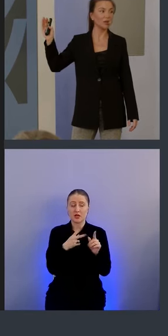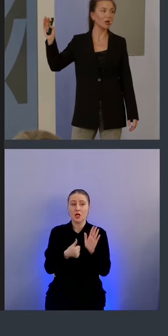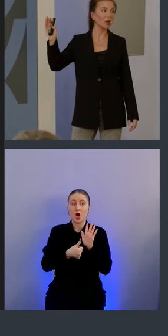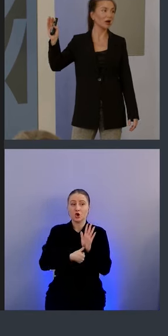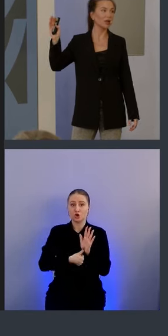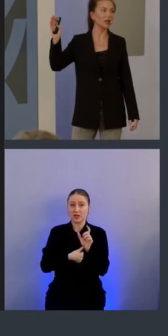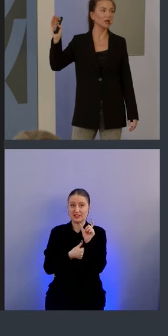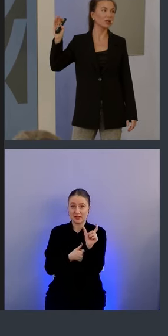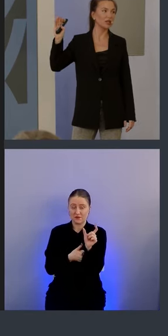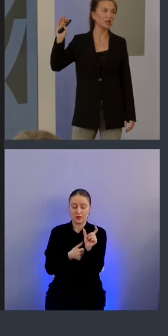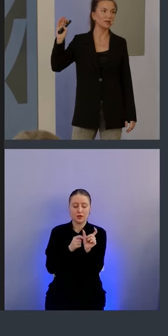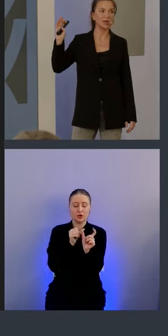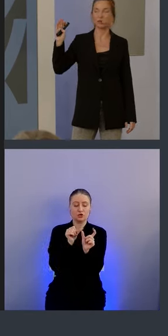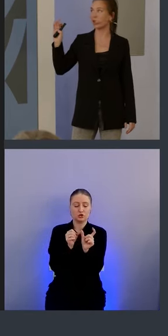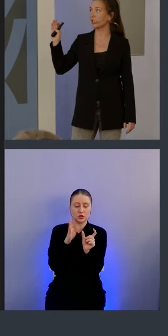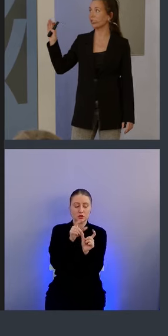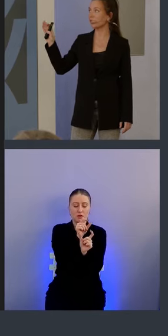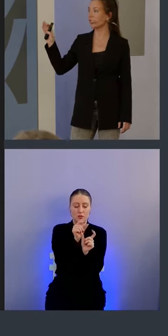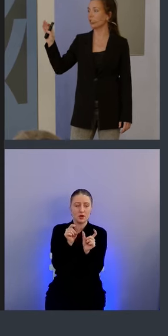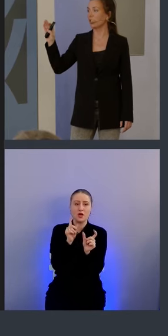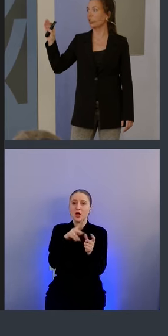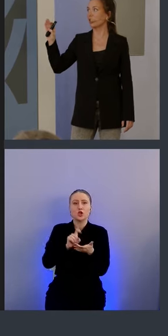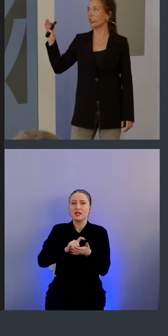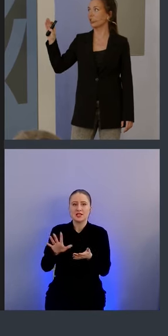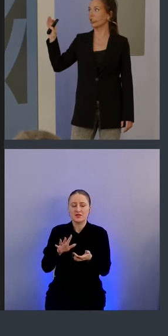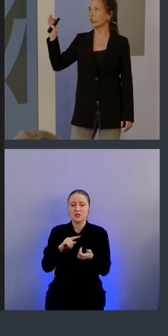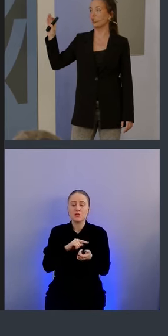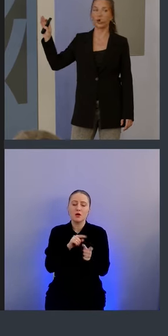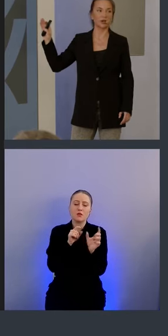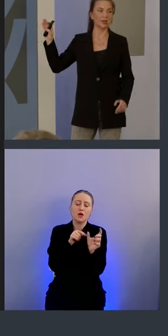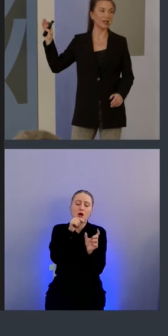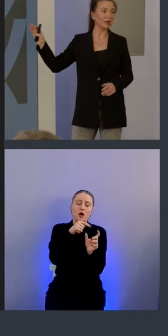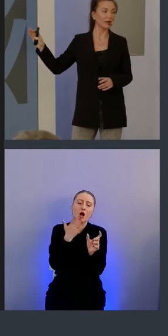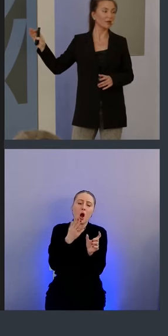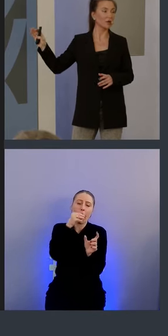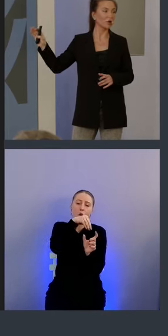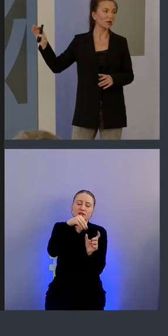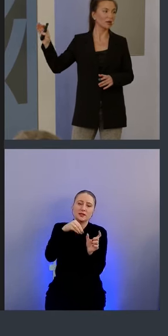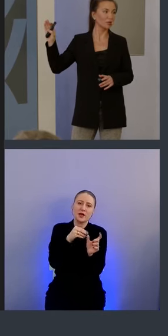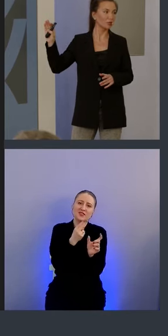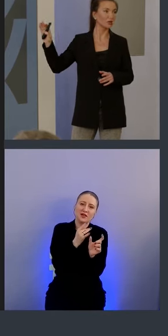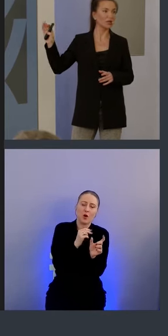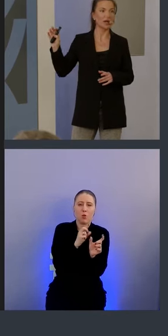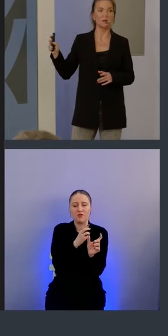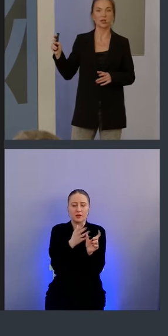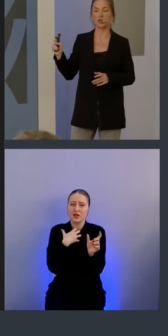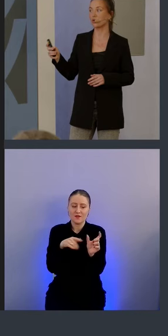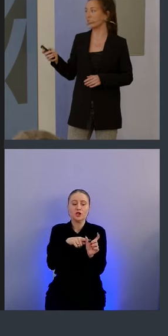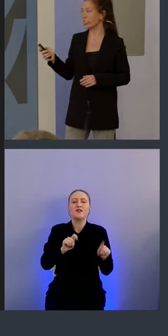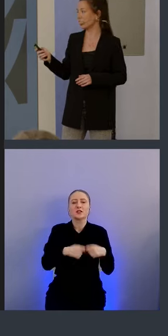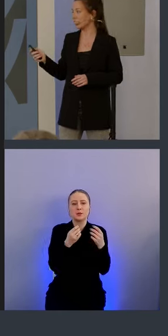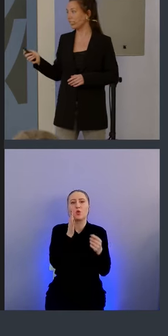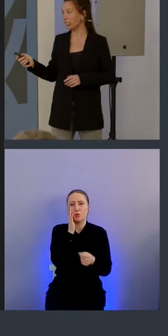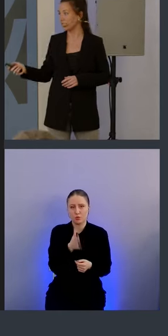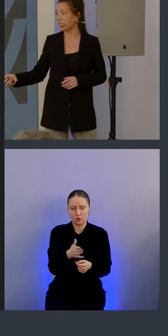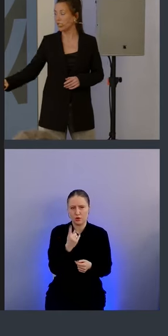шестисимвольные пароли, они даже независимо от того, какой состав этого пароля, будут взламываться